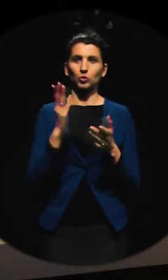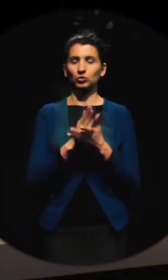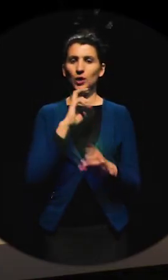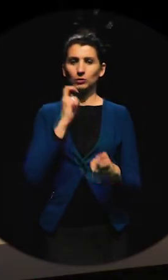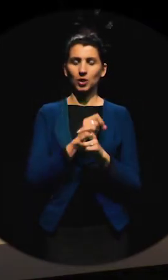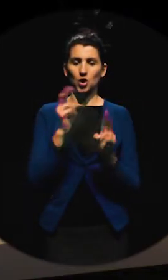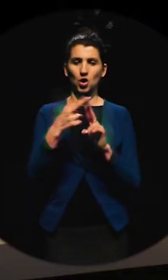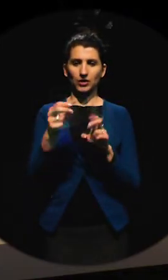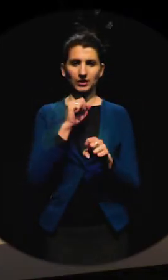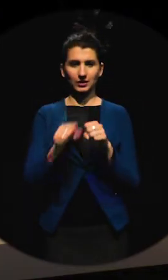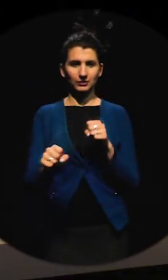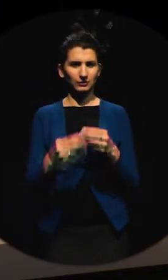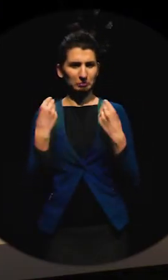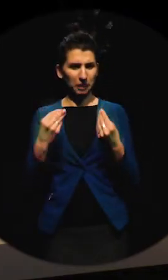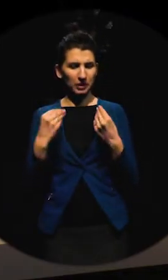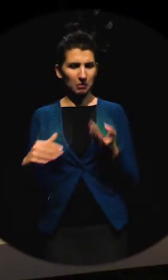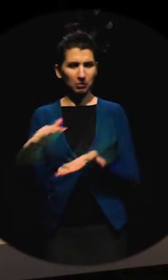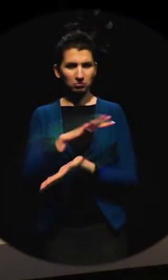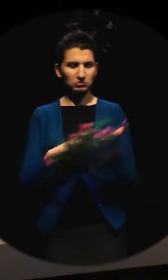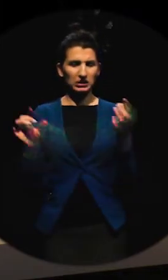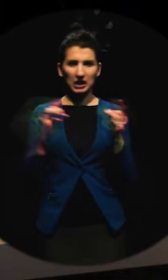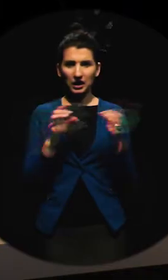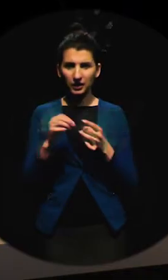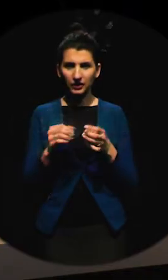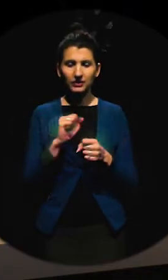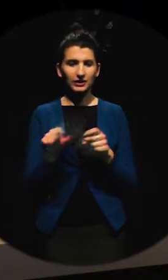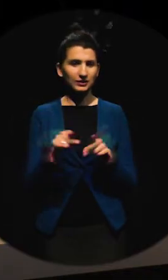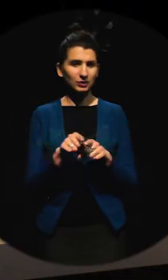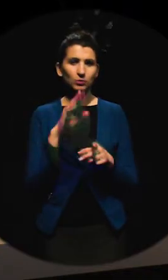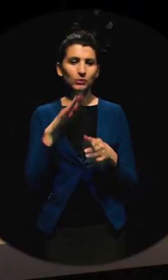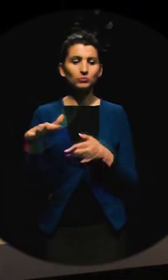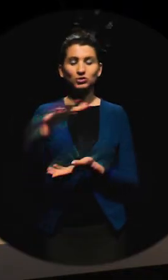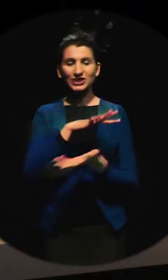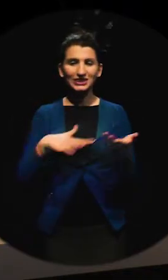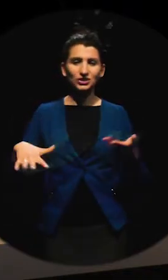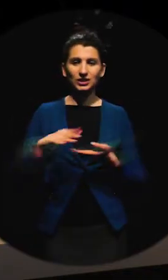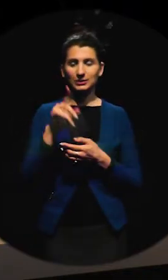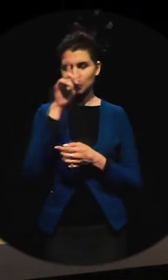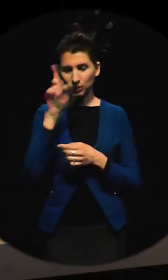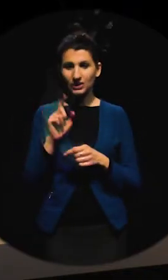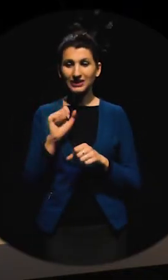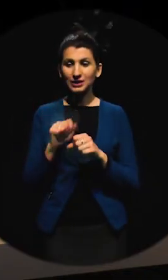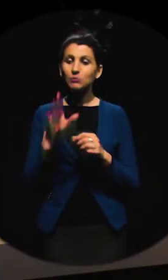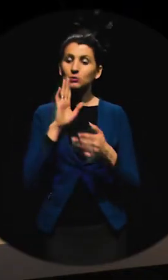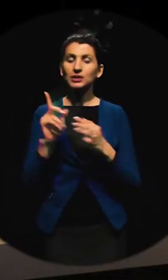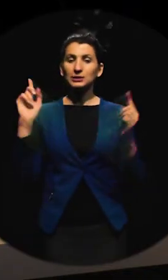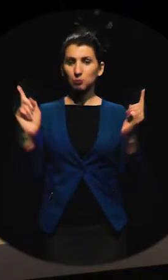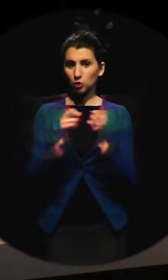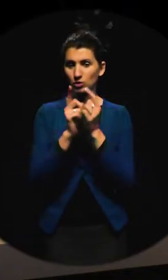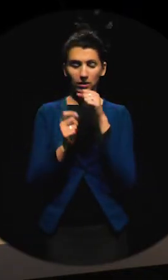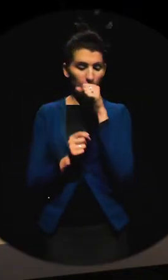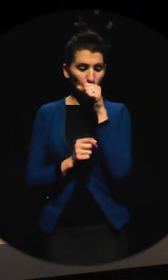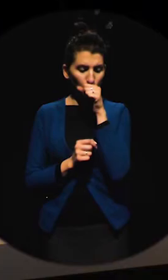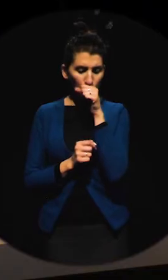spektaklu. Po prostu jest to cudowna przestrzeń gry, która jest także przestrzenią społeczną, w której następuje to spotkanie, o którym panie